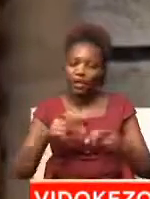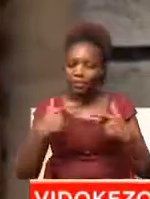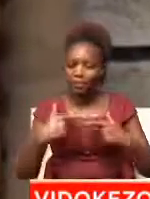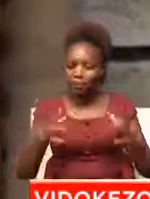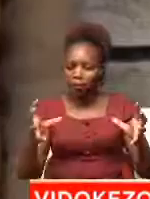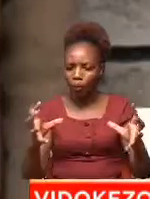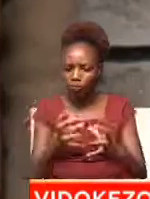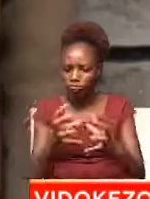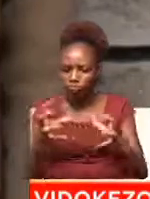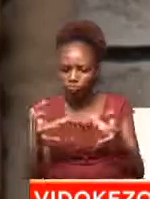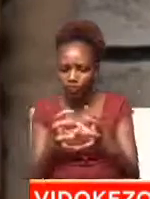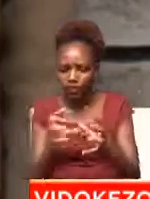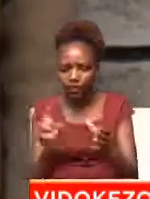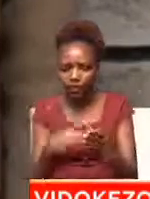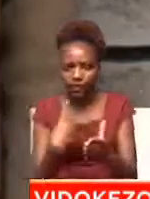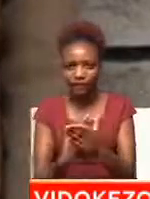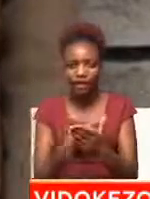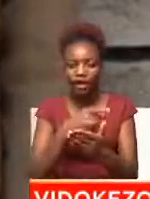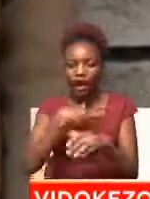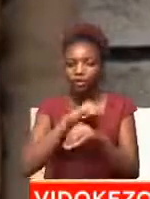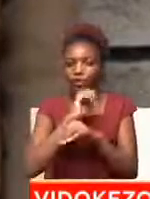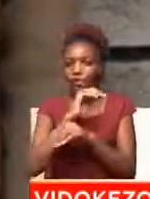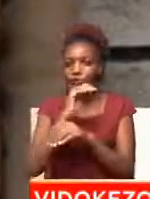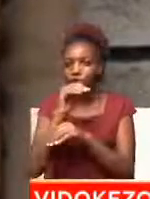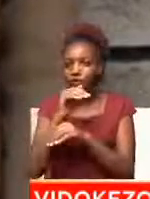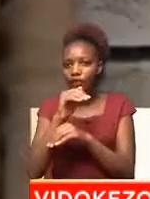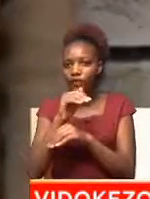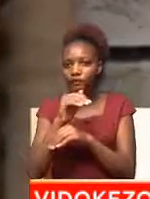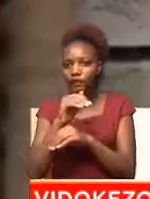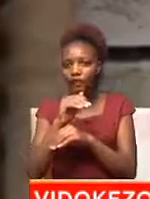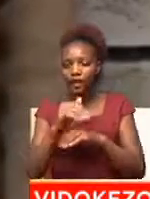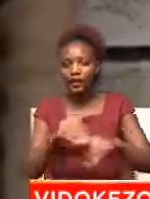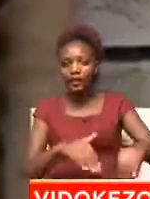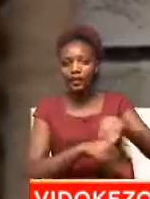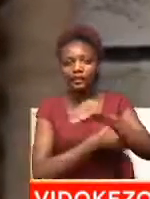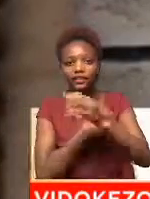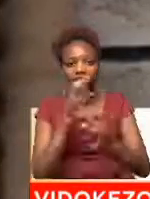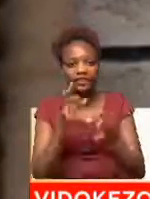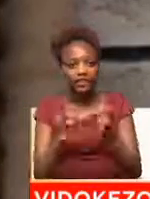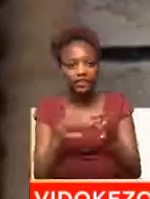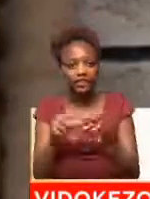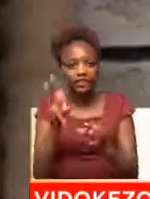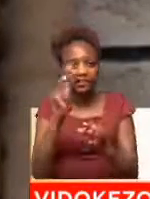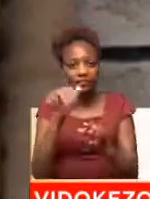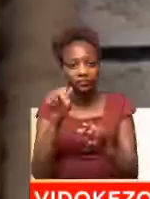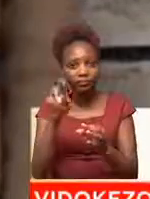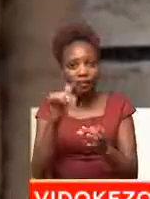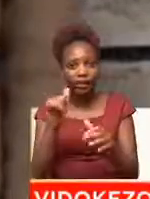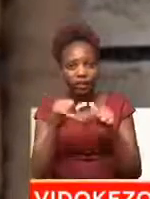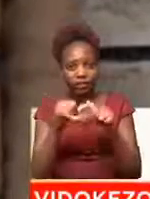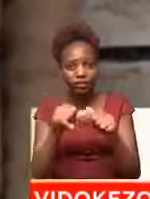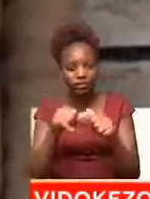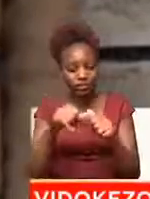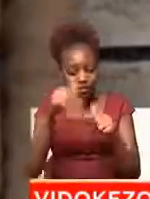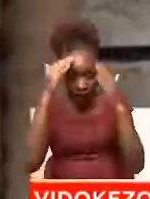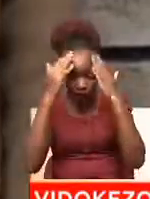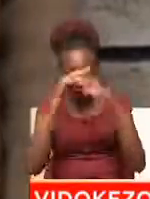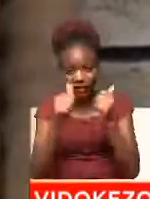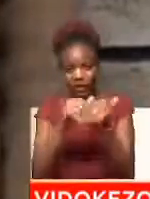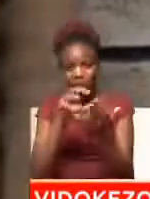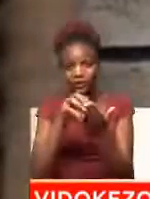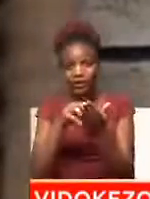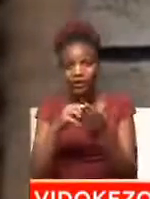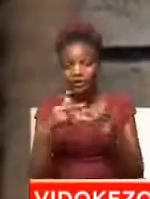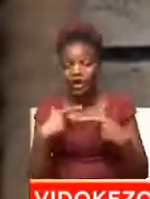congested. Na pia ninaomba our Chief Justice Maraga kwamba muendelee kushughulikia kesi za hawa watu ambao